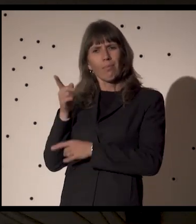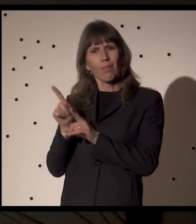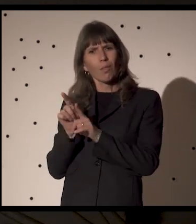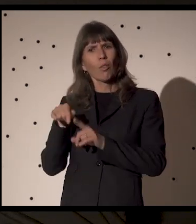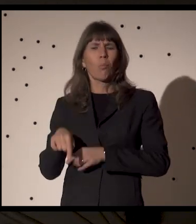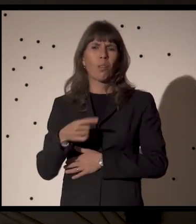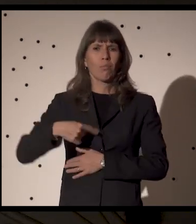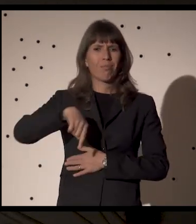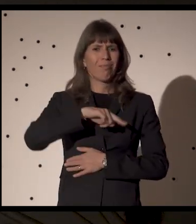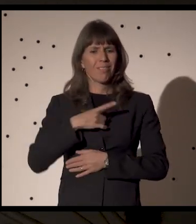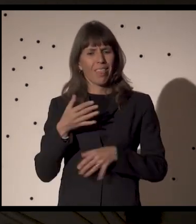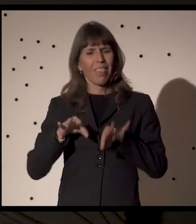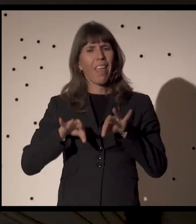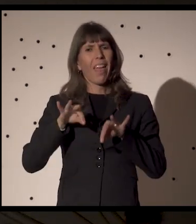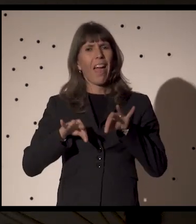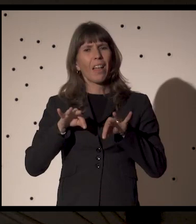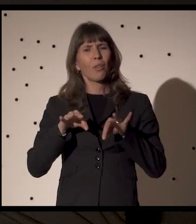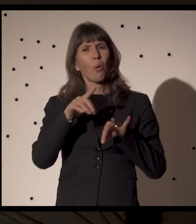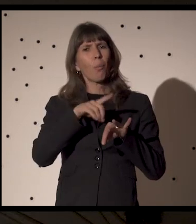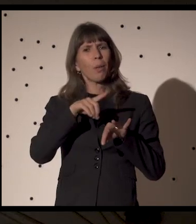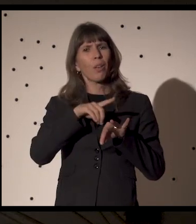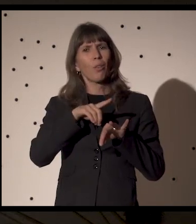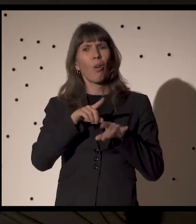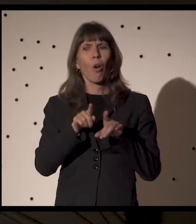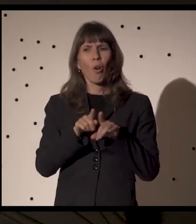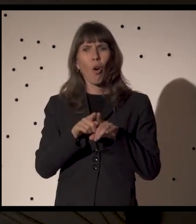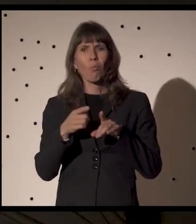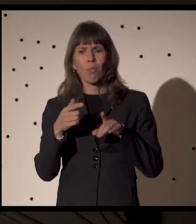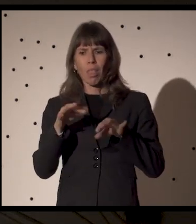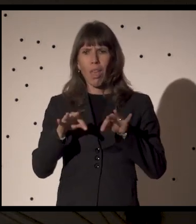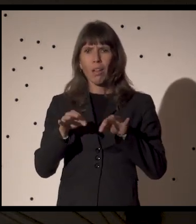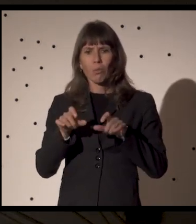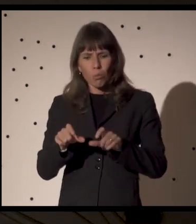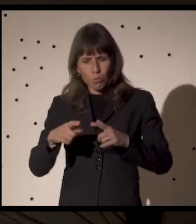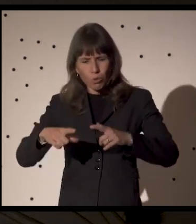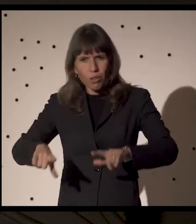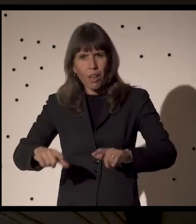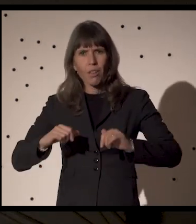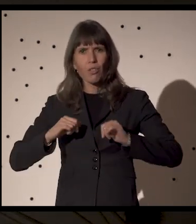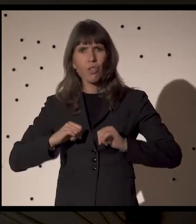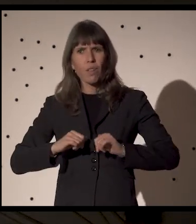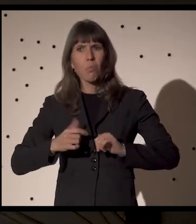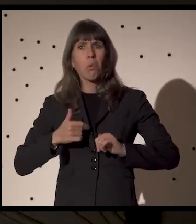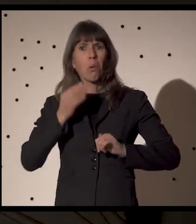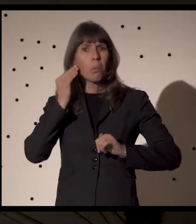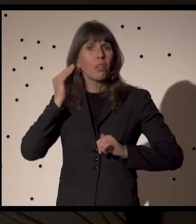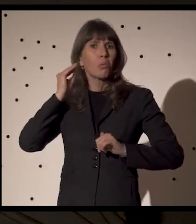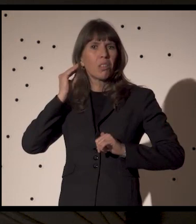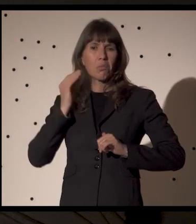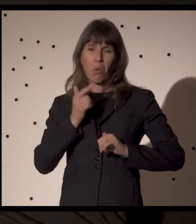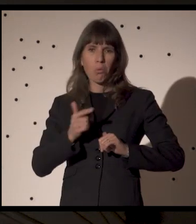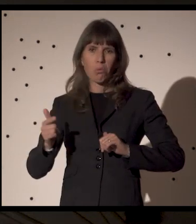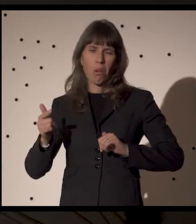questo del Piccolo Teatro come Teatro Civico e civile che proprio perché privo di pregiudizi può svolgere questo ruolo e credo che la biblioteca